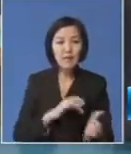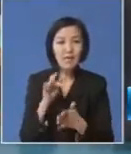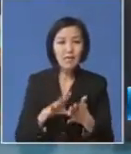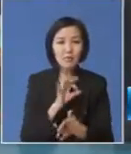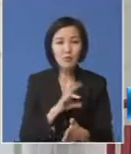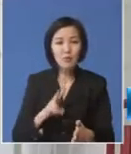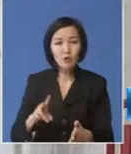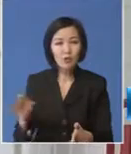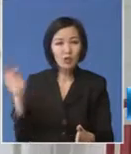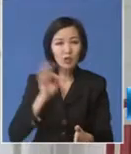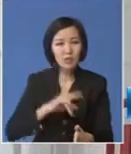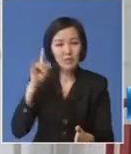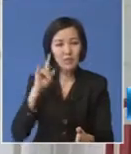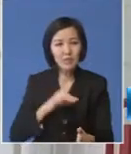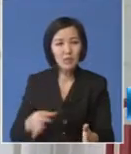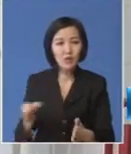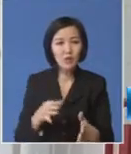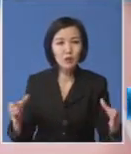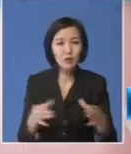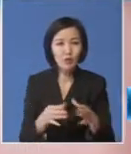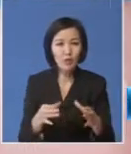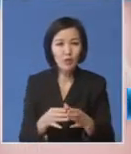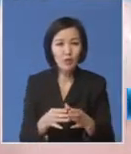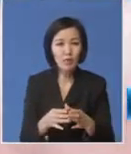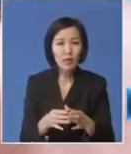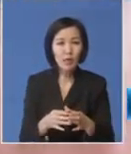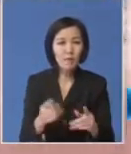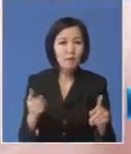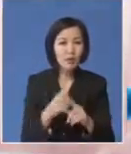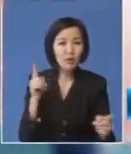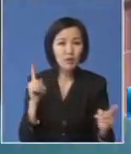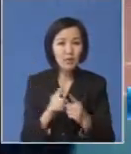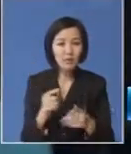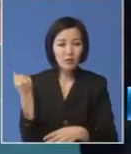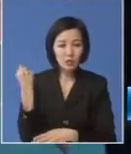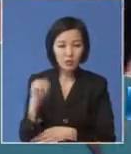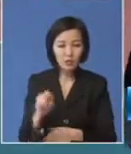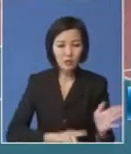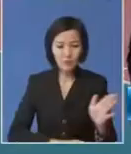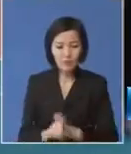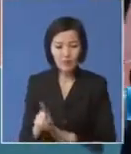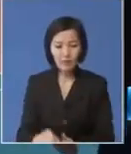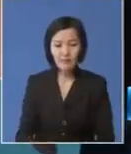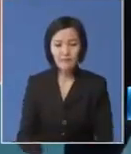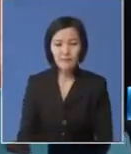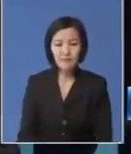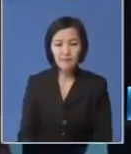мен оңтүстік Қазақстан және шығыс Қазақстан облысының құрамалары. Олар өздерінің алғашқы кездесулерін жеңіспен бастады.